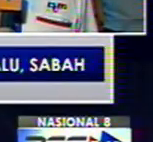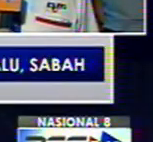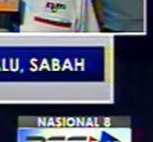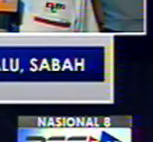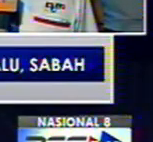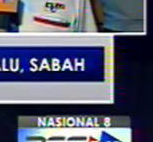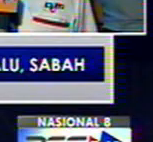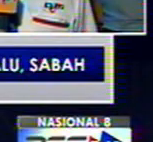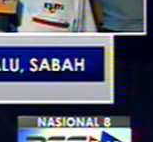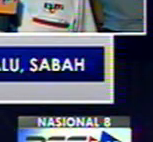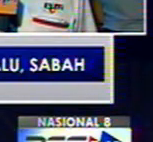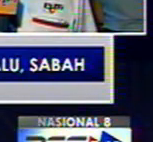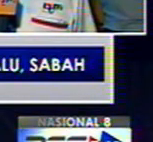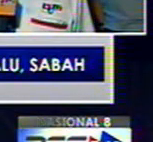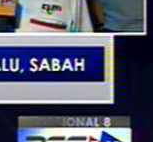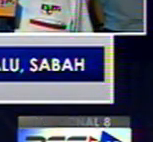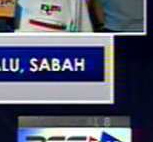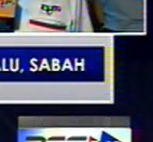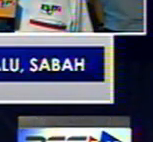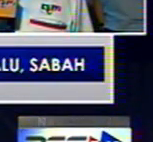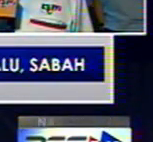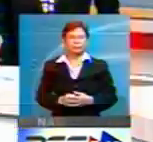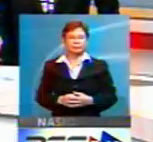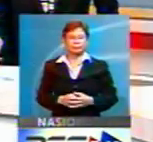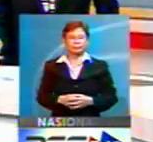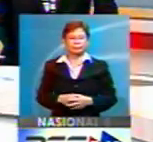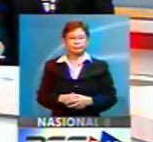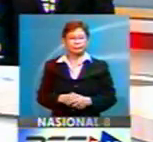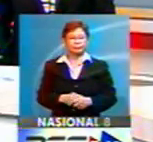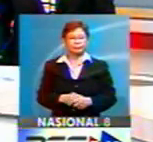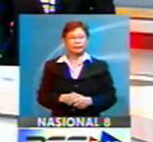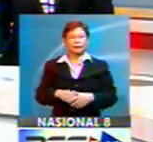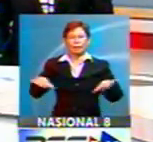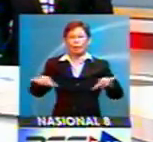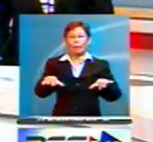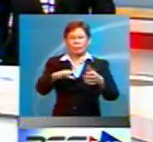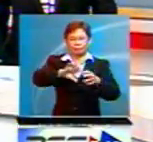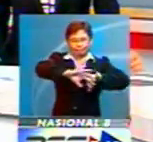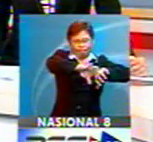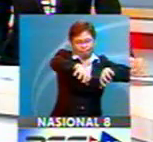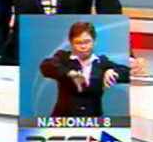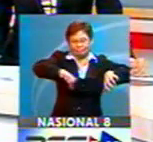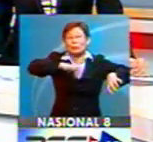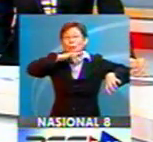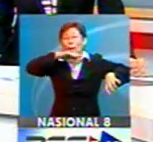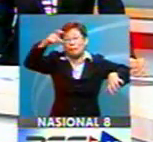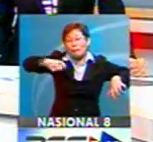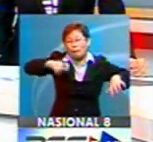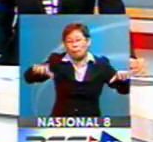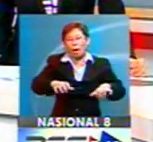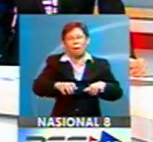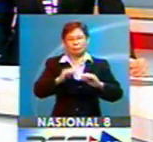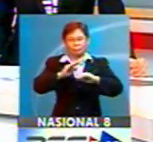Silakan. Terima kasih Imran di Kota Kinabalu. Pelaksanaan pengasingan sisa secara mandatori dilaksanakan